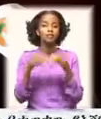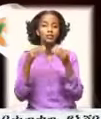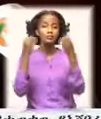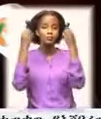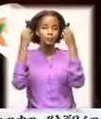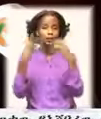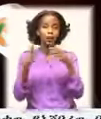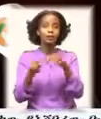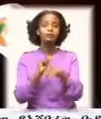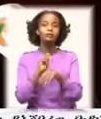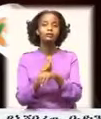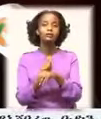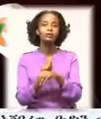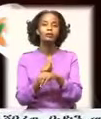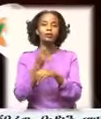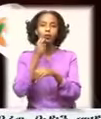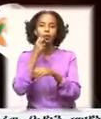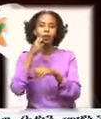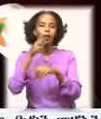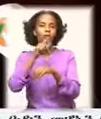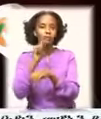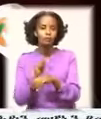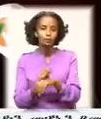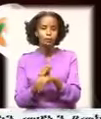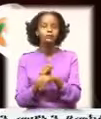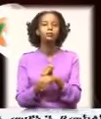በርካታ ተቋማት፣ የውሃ ተቋማት፣